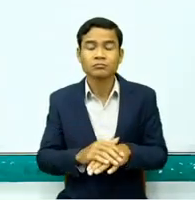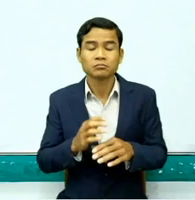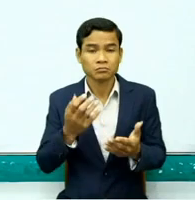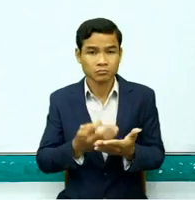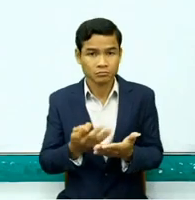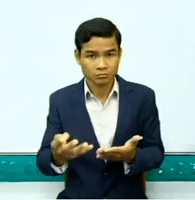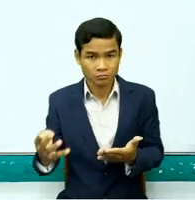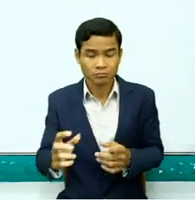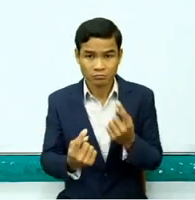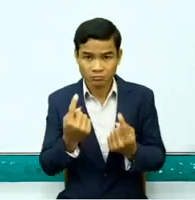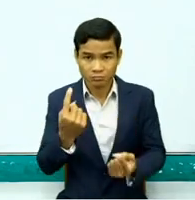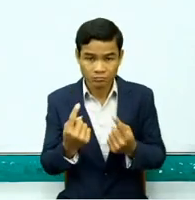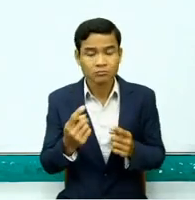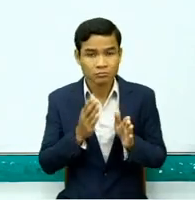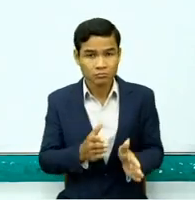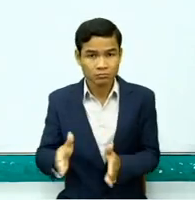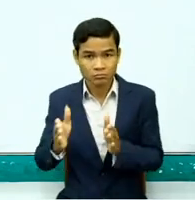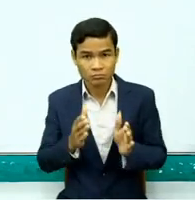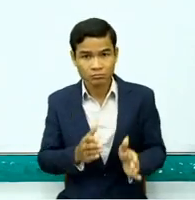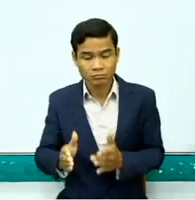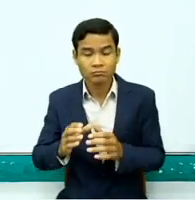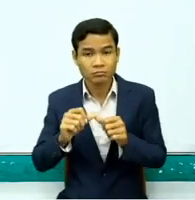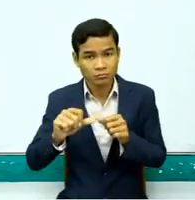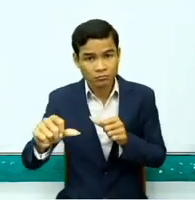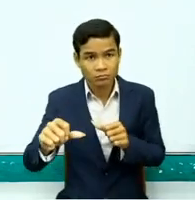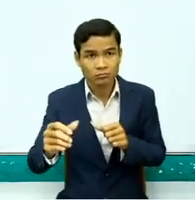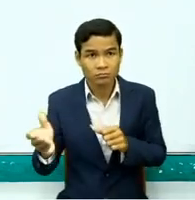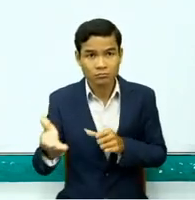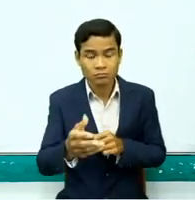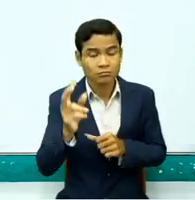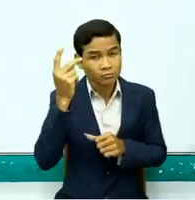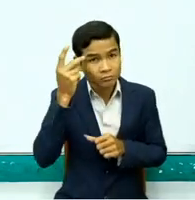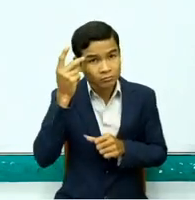មួយណាមករៀបបន្តទៀតកូនគិតមើលកូនណា